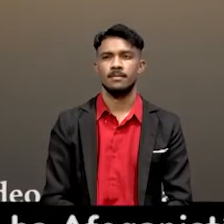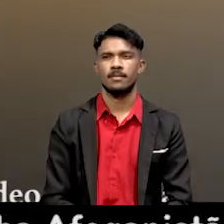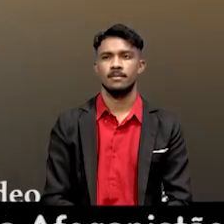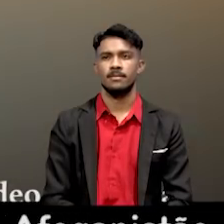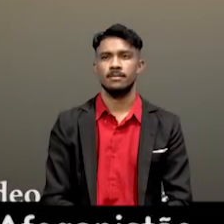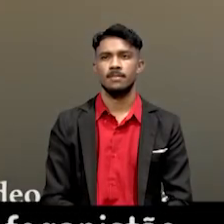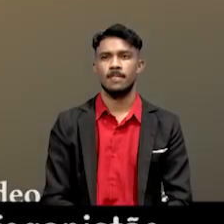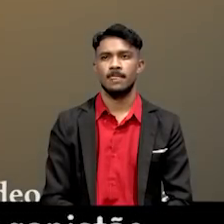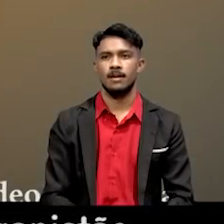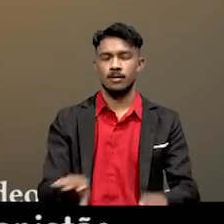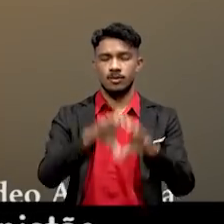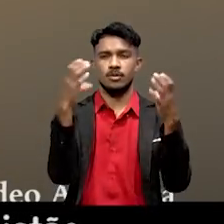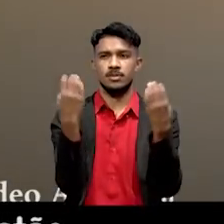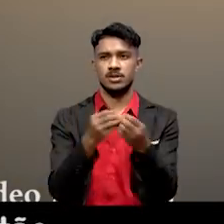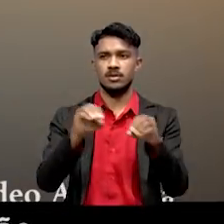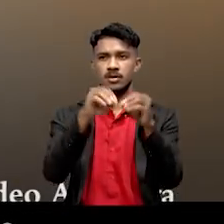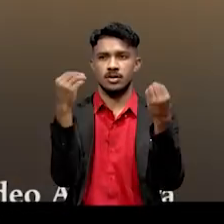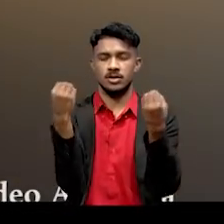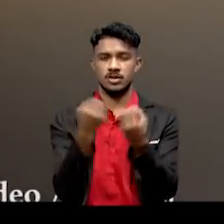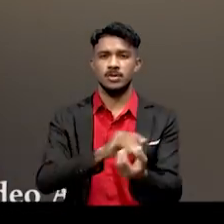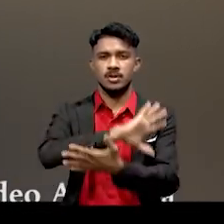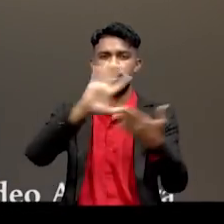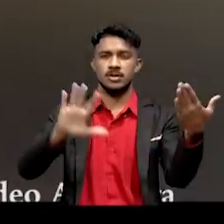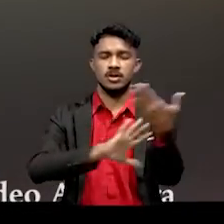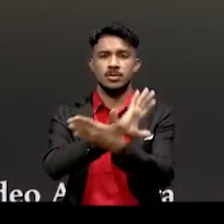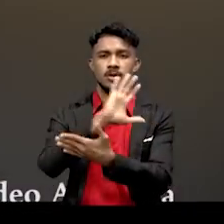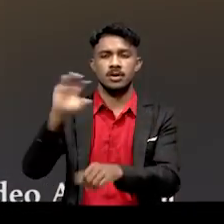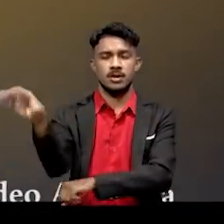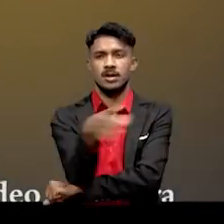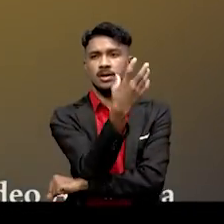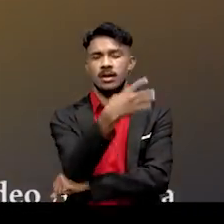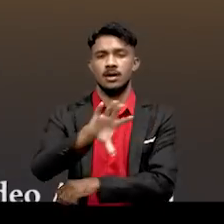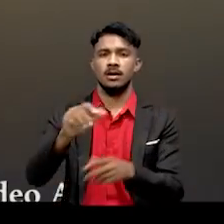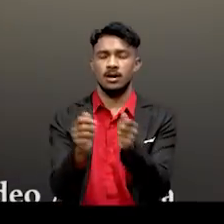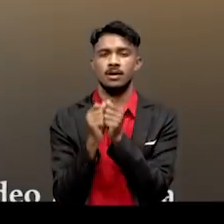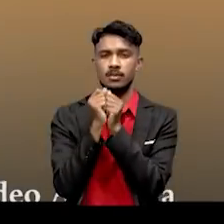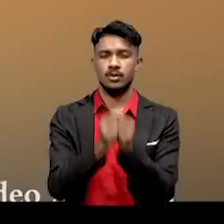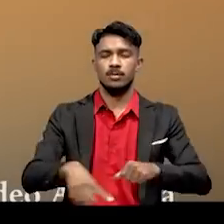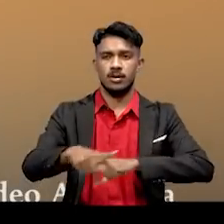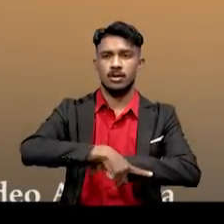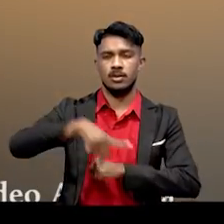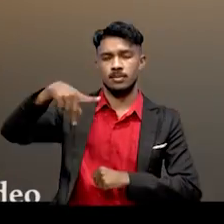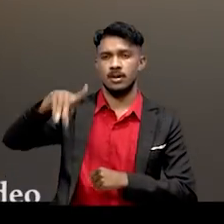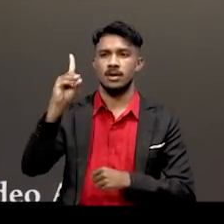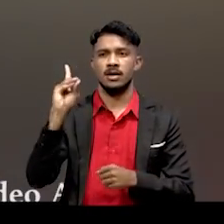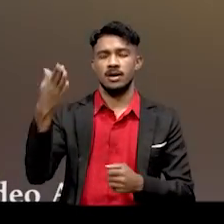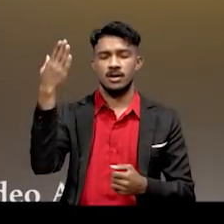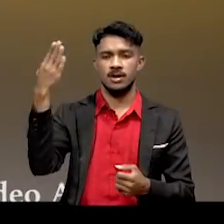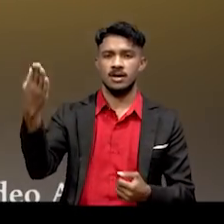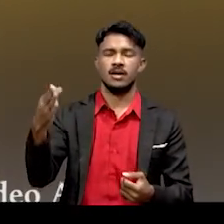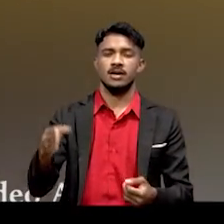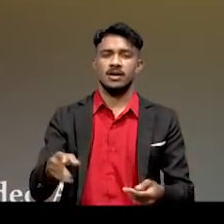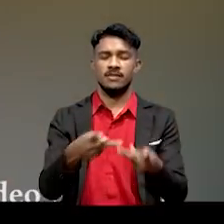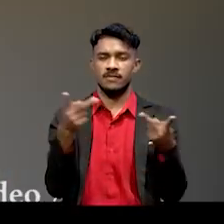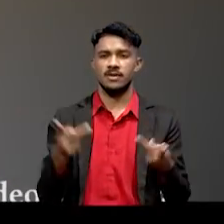Comissão organizadora da cerimônia Natal Hamotu, Partido Democrático, rejeita acontecimento ia salão rural, hitusia